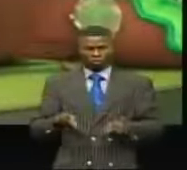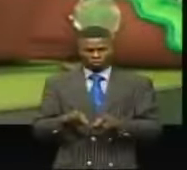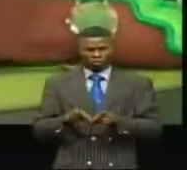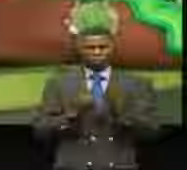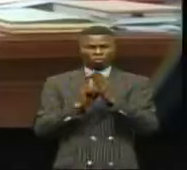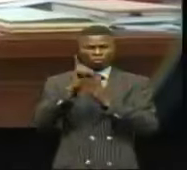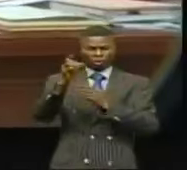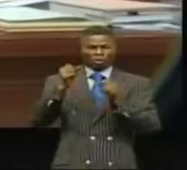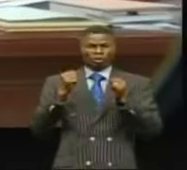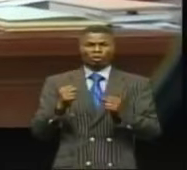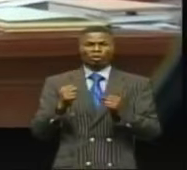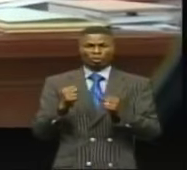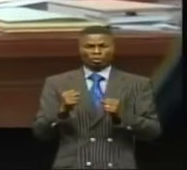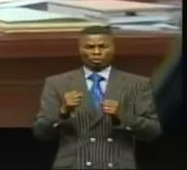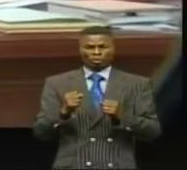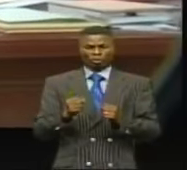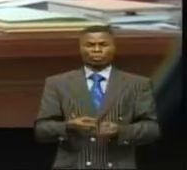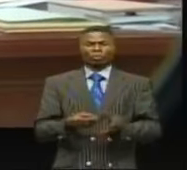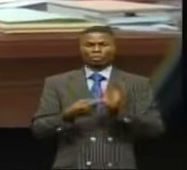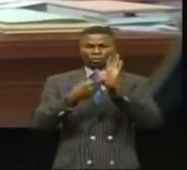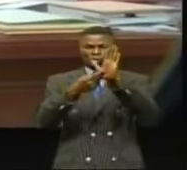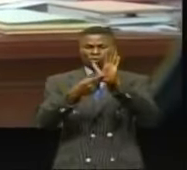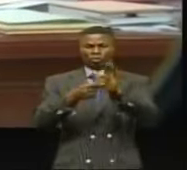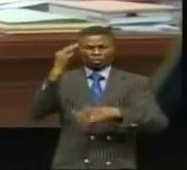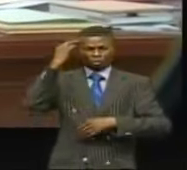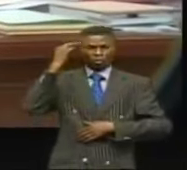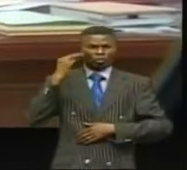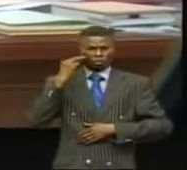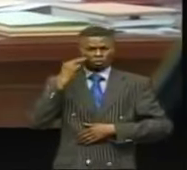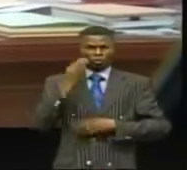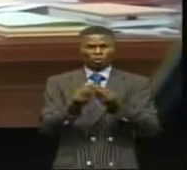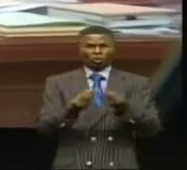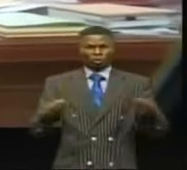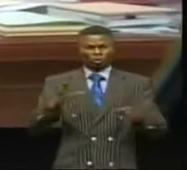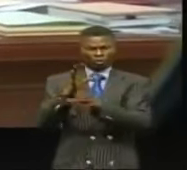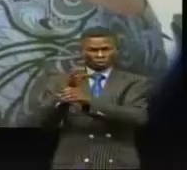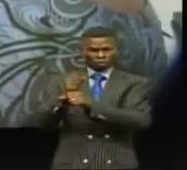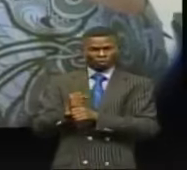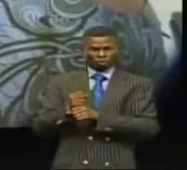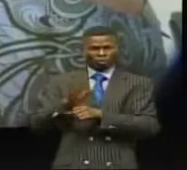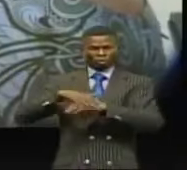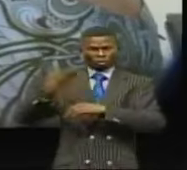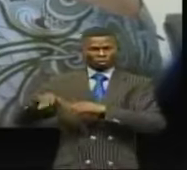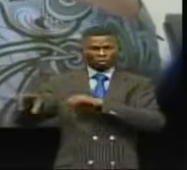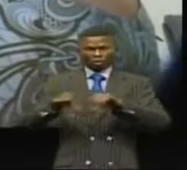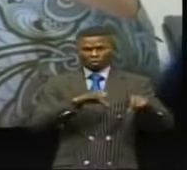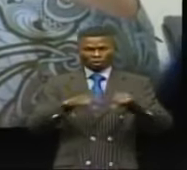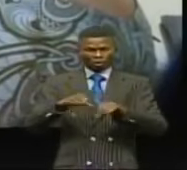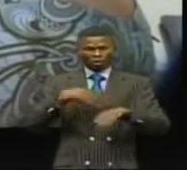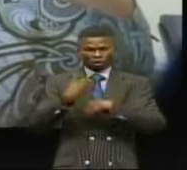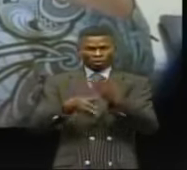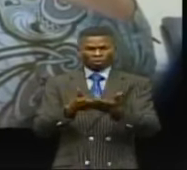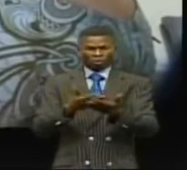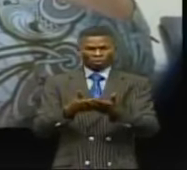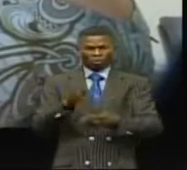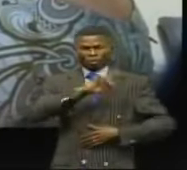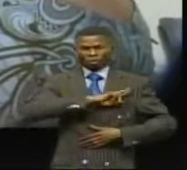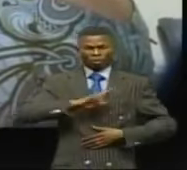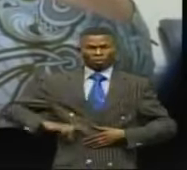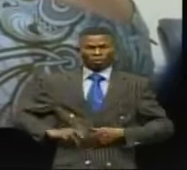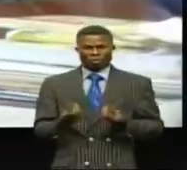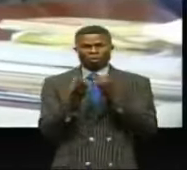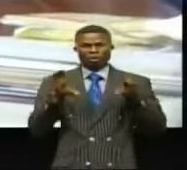Développement durable a présenté au Conseil les résultats obtenus après les activités entreprises par la République démocratique